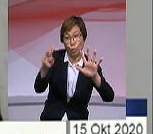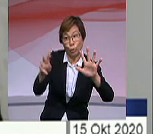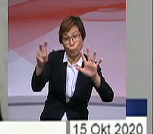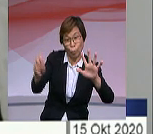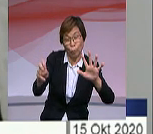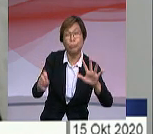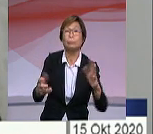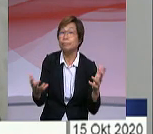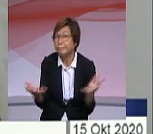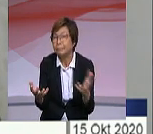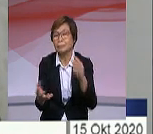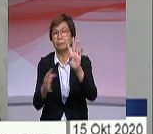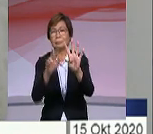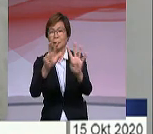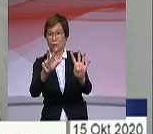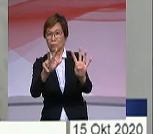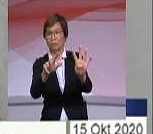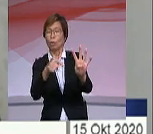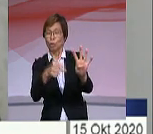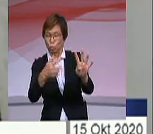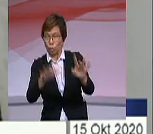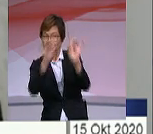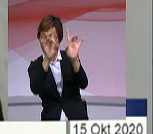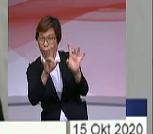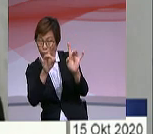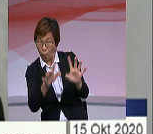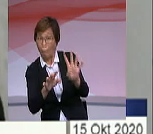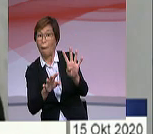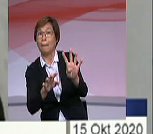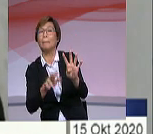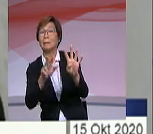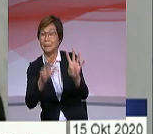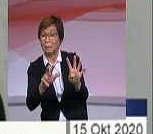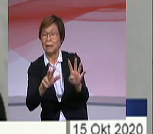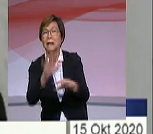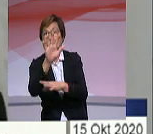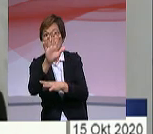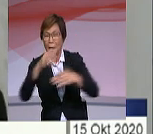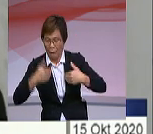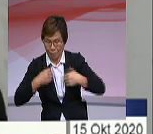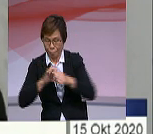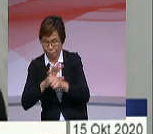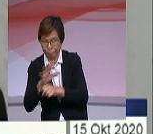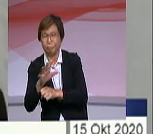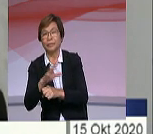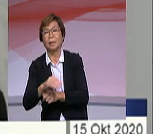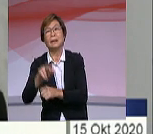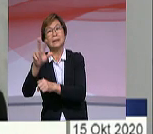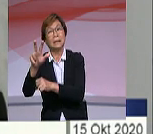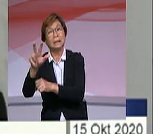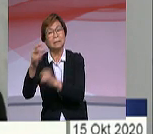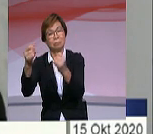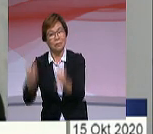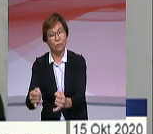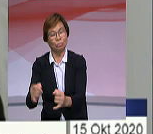2020, sejumlah 43 individu telah pun disaring, di mana 5 kes dikesan positif COVID-19, 3